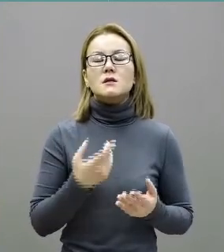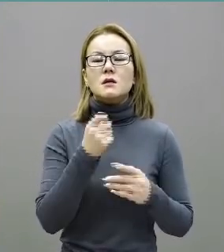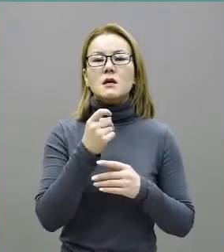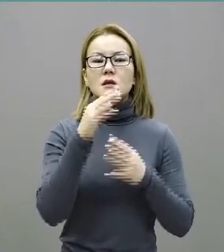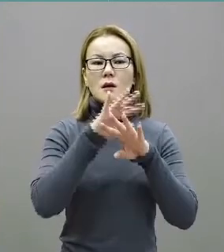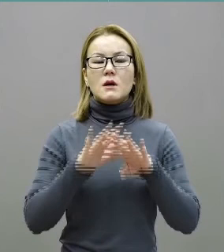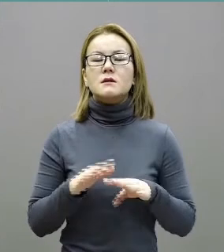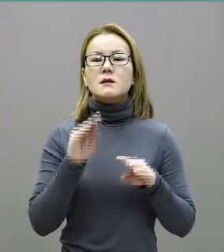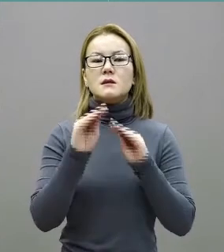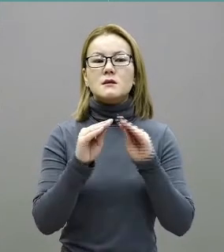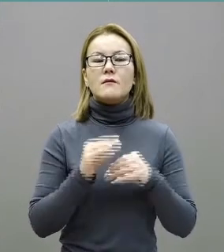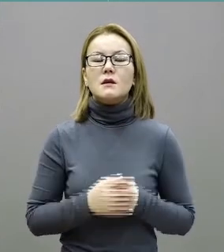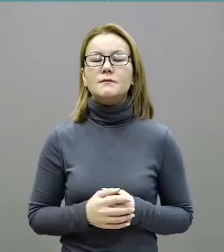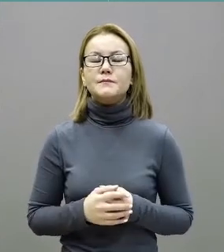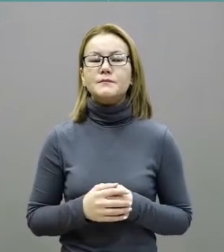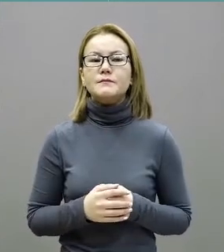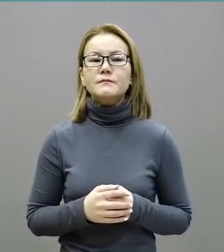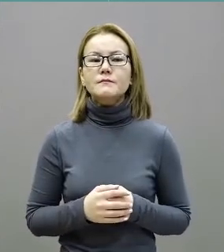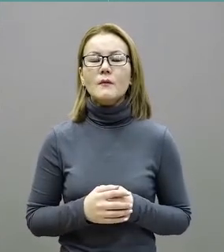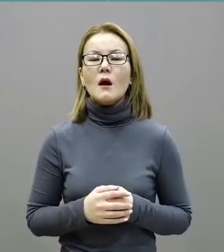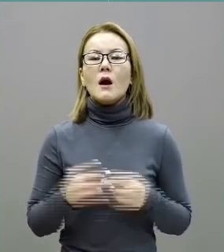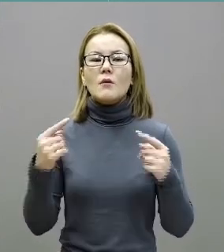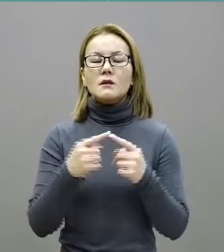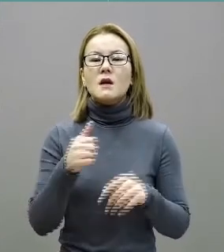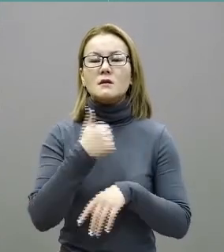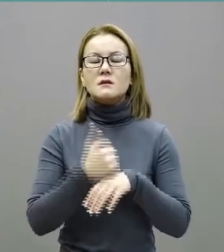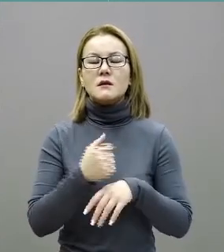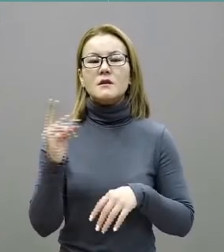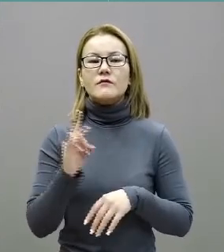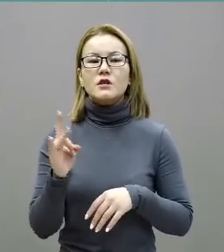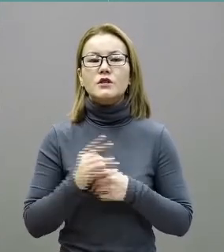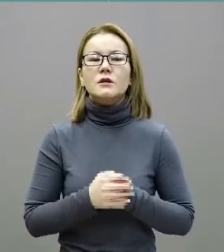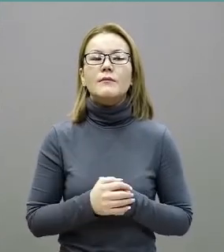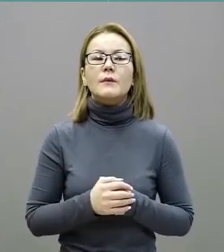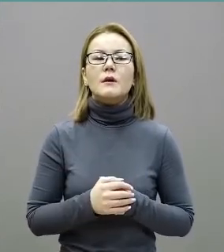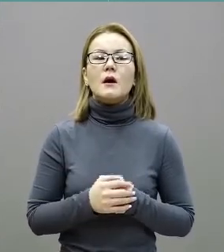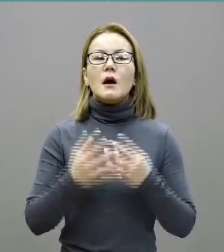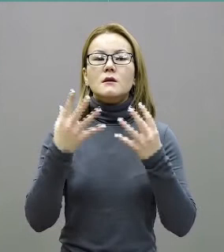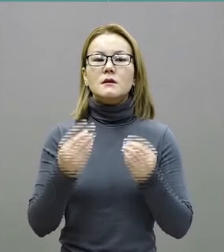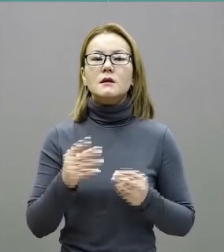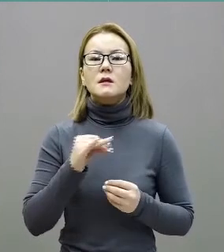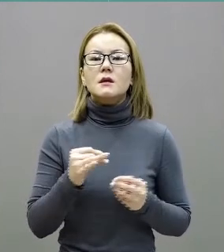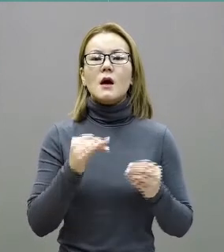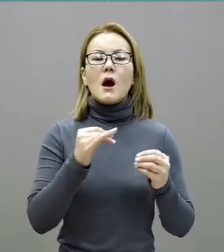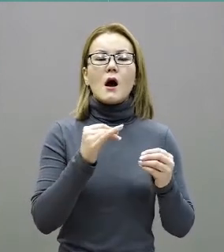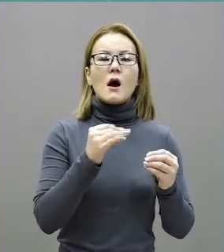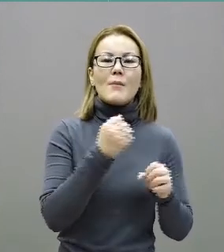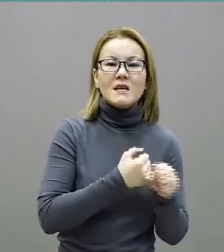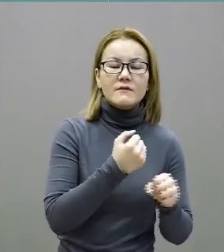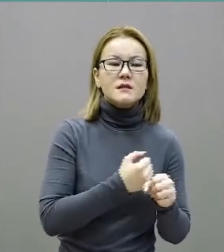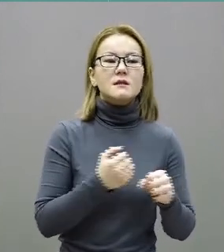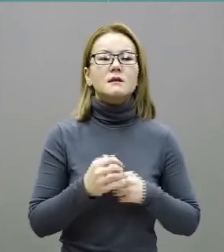таблица составлена определяем основные величины дни и производительность а